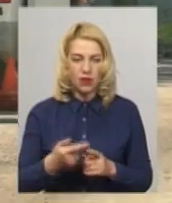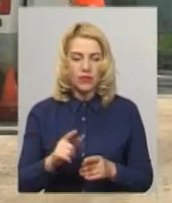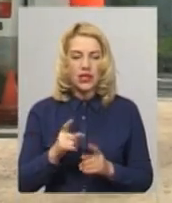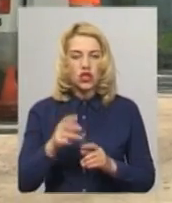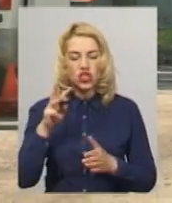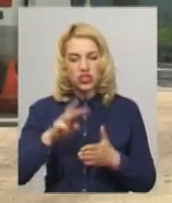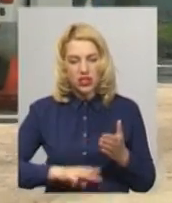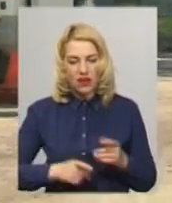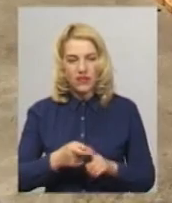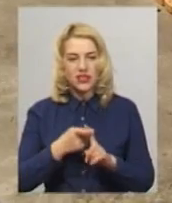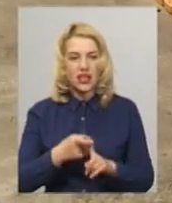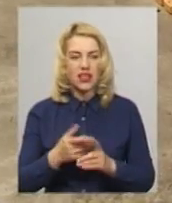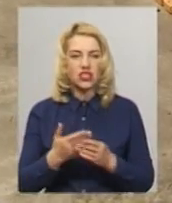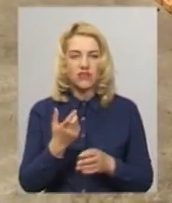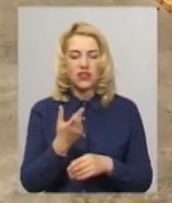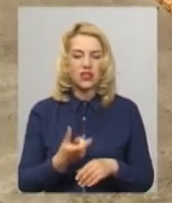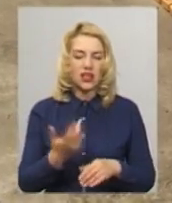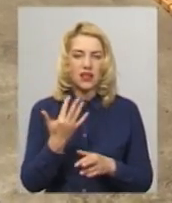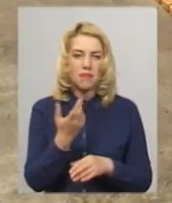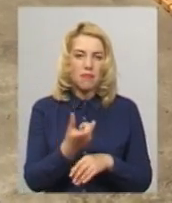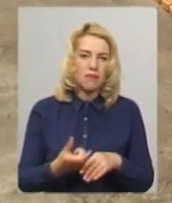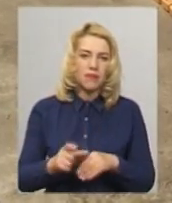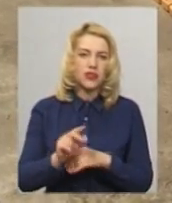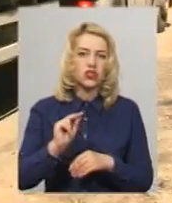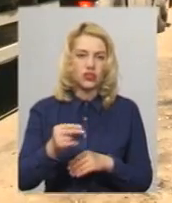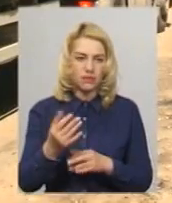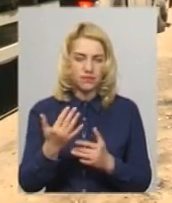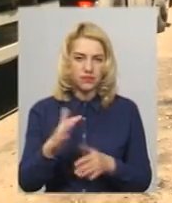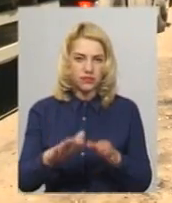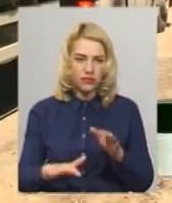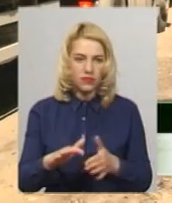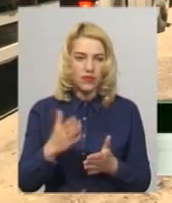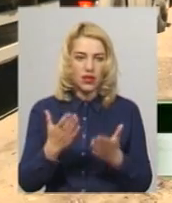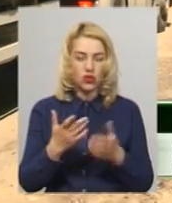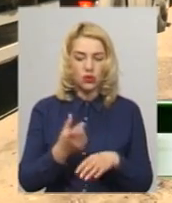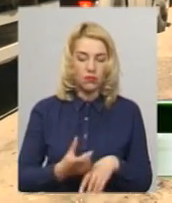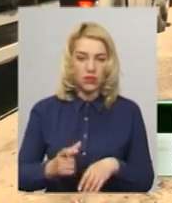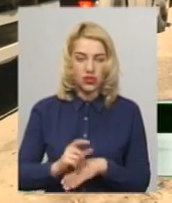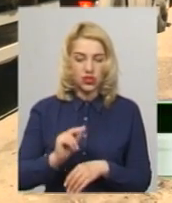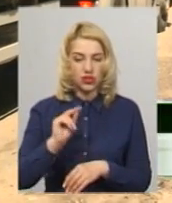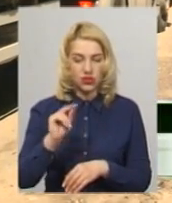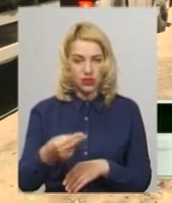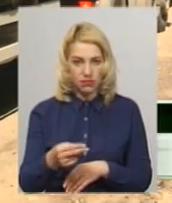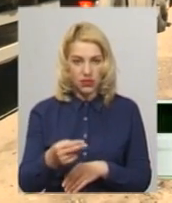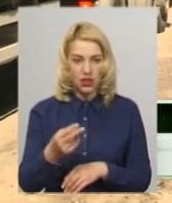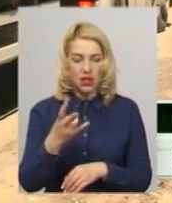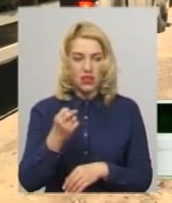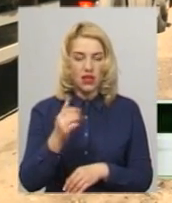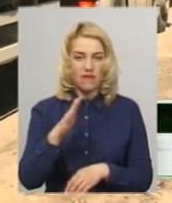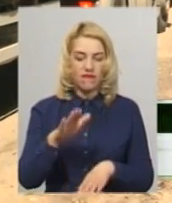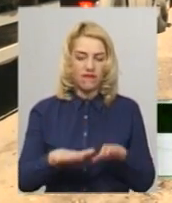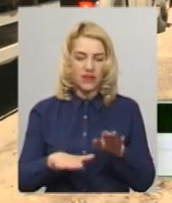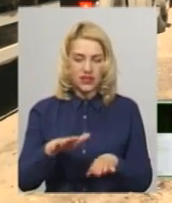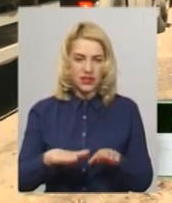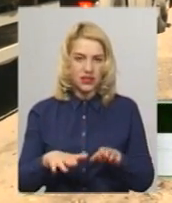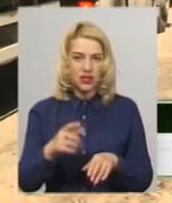яку відстань проїхала автівка з перевантаженням і кілометраж до місця призначення. Якщо є перевищення на віз на